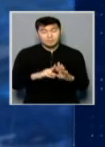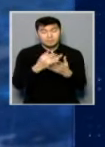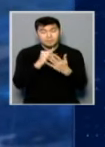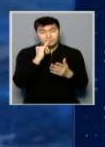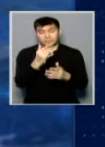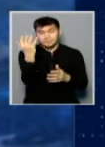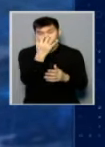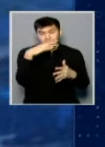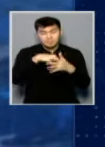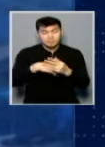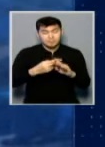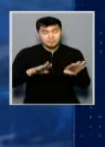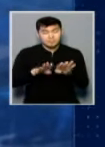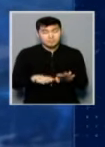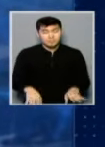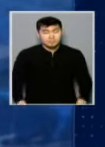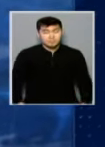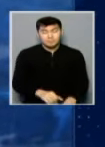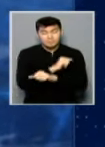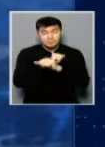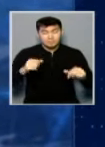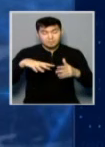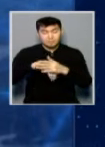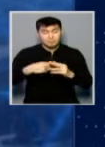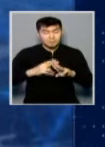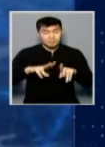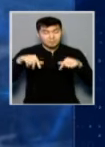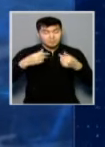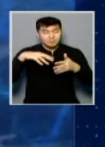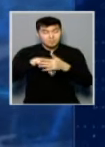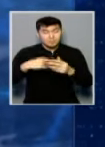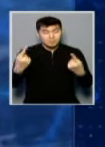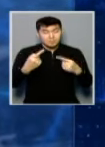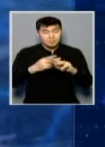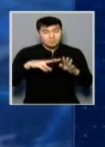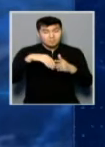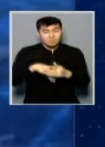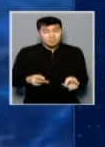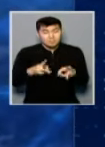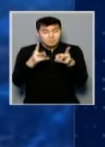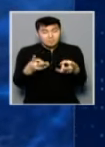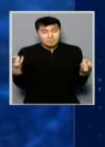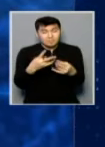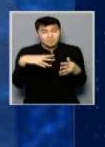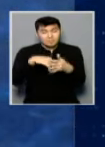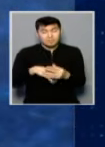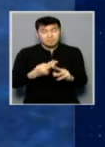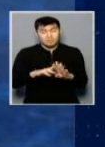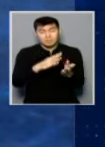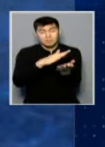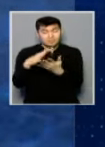видимости. Туман, снегопад, дождь. Нельзя делать лунки слишком близко друг к другу. Это опасно. Необходимо оградить